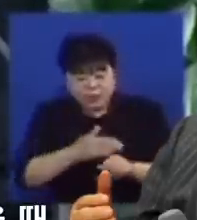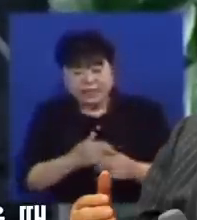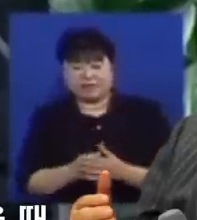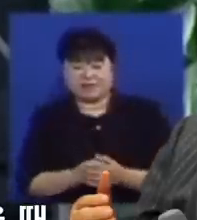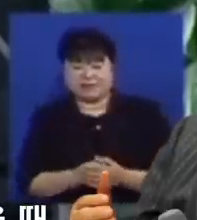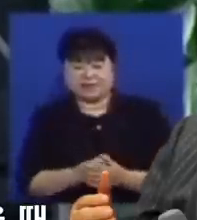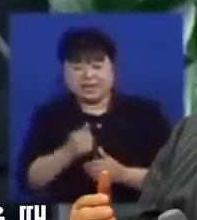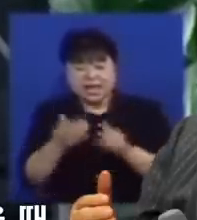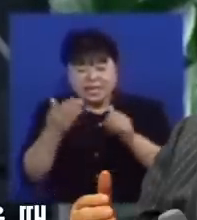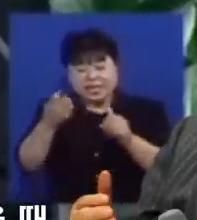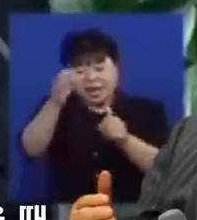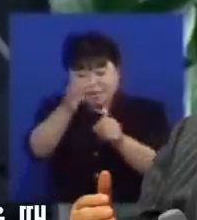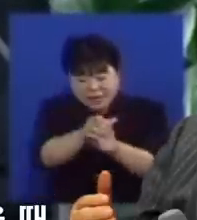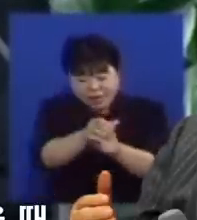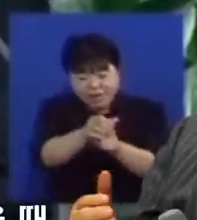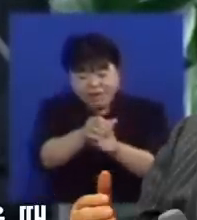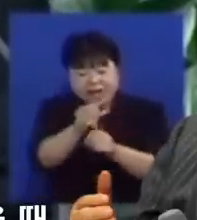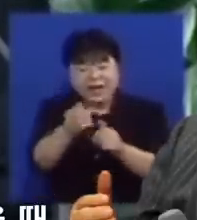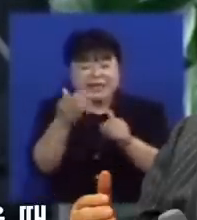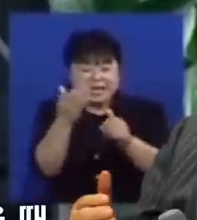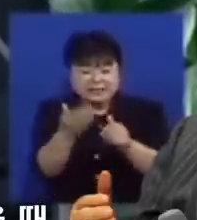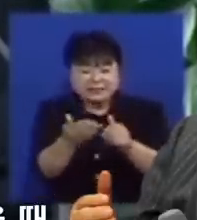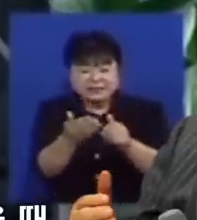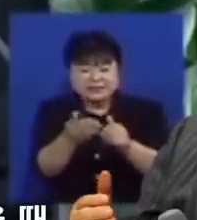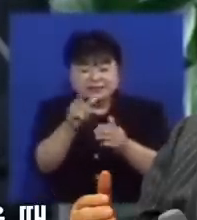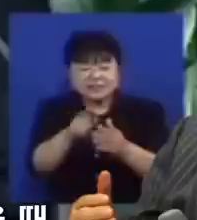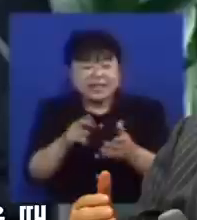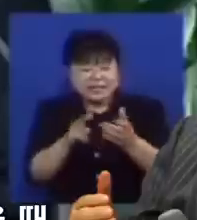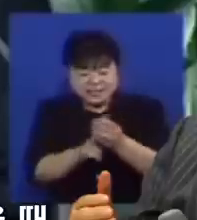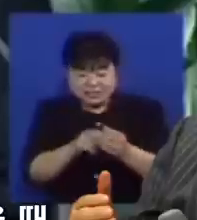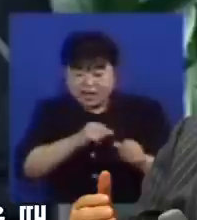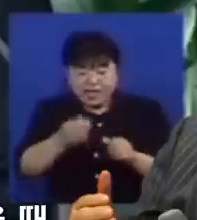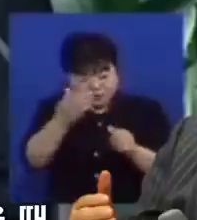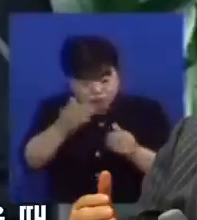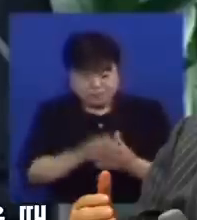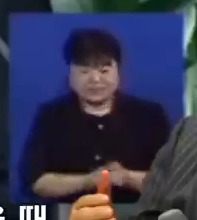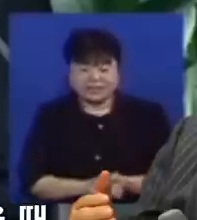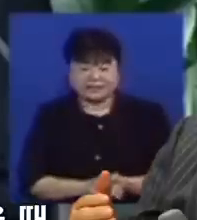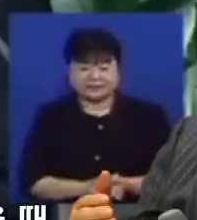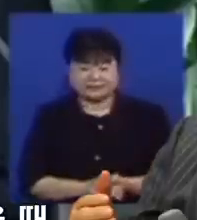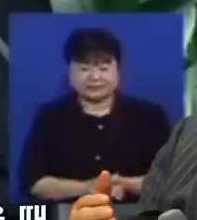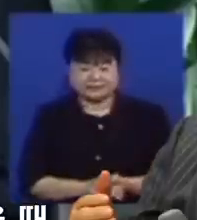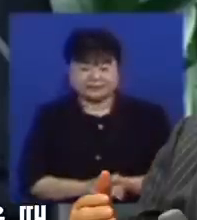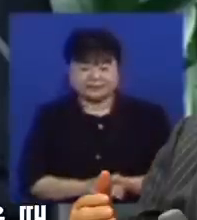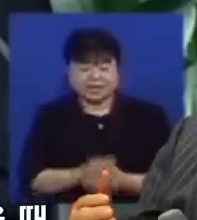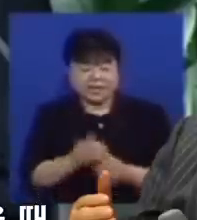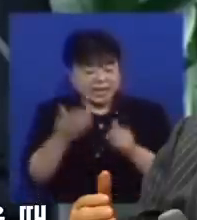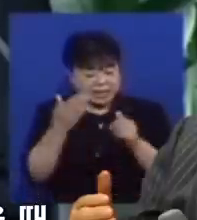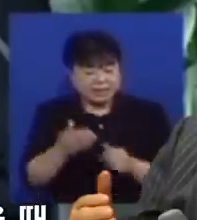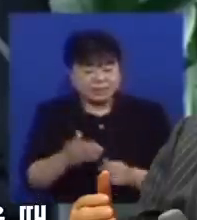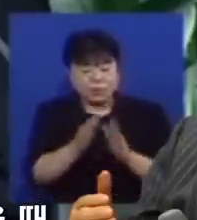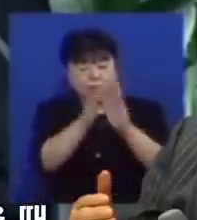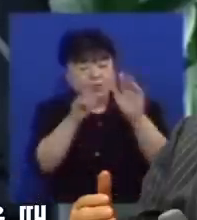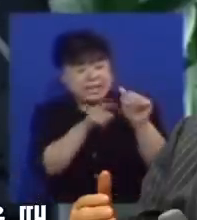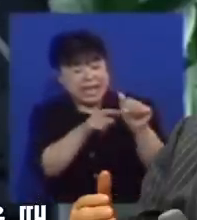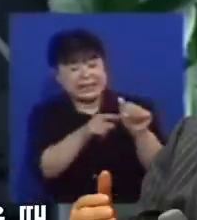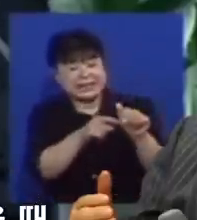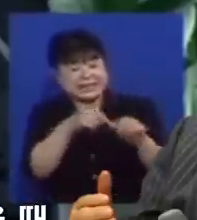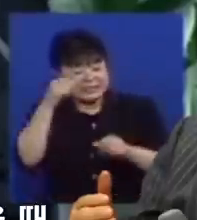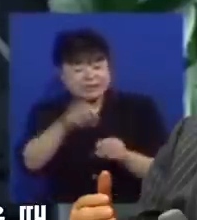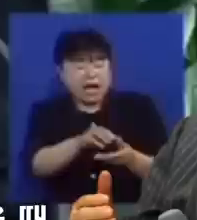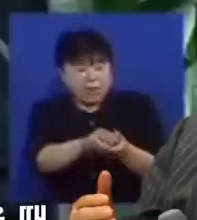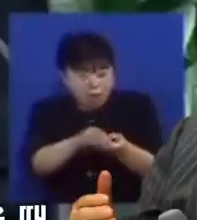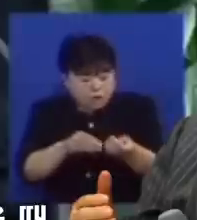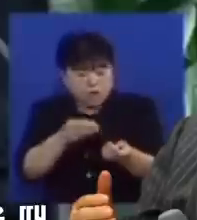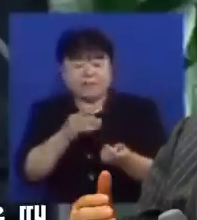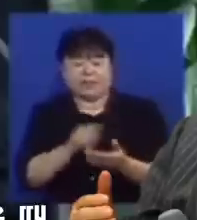것을 하나님께 맡기면 하나님은 그때 기적을 행하여 주시는 것입니다. 하나님은 모세에게도 신발을 벗으라고